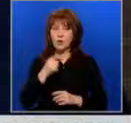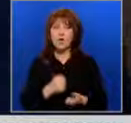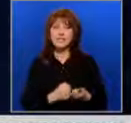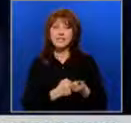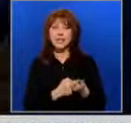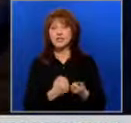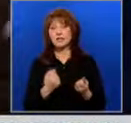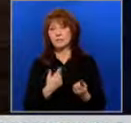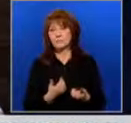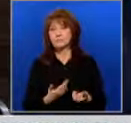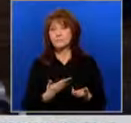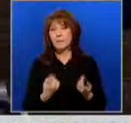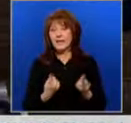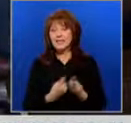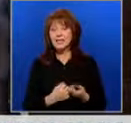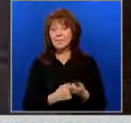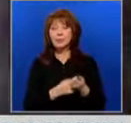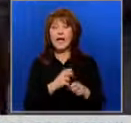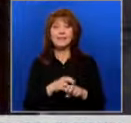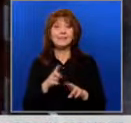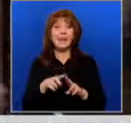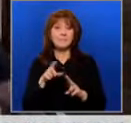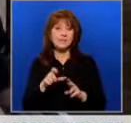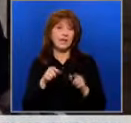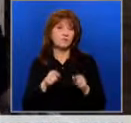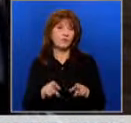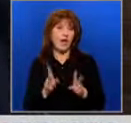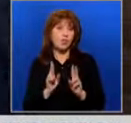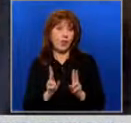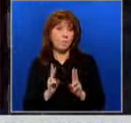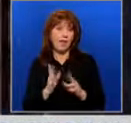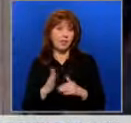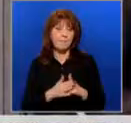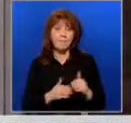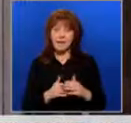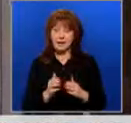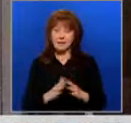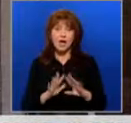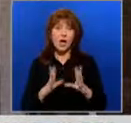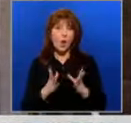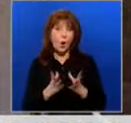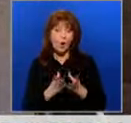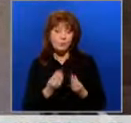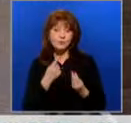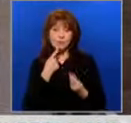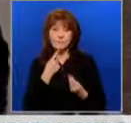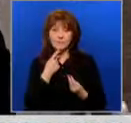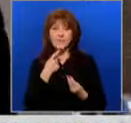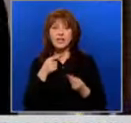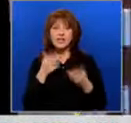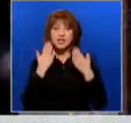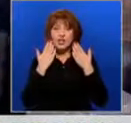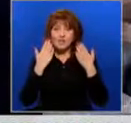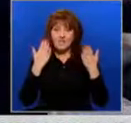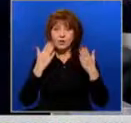на ДПС. А Никола Минчев подчерта, че това е нормална парламентарна практика. Обща е оценката, че животът на сегашното